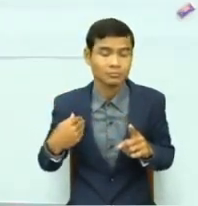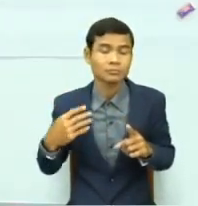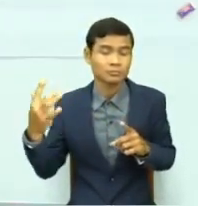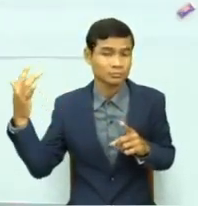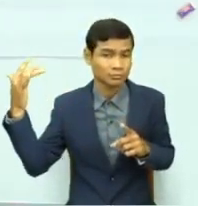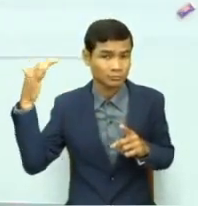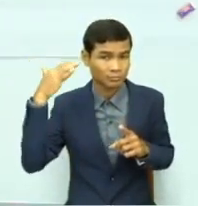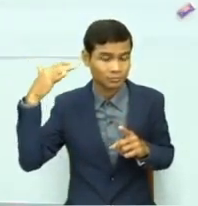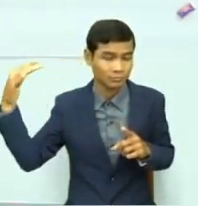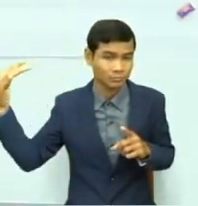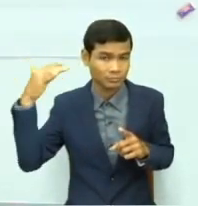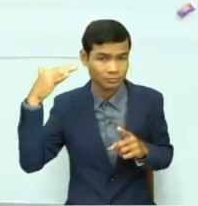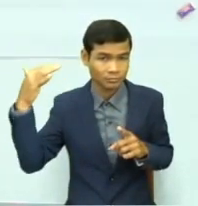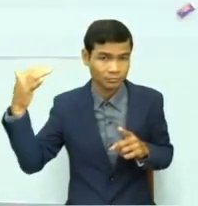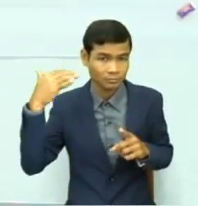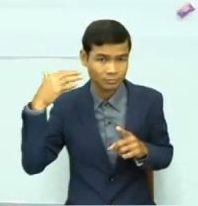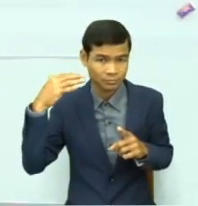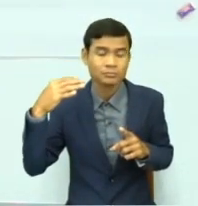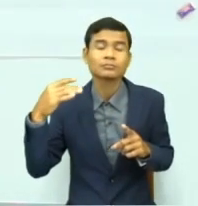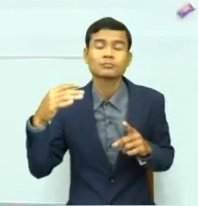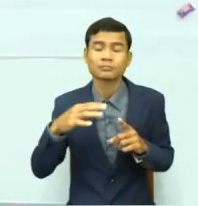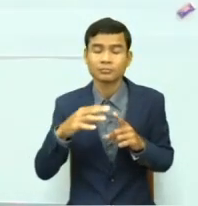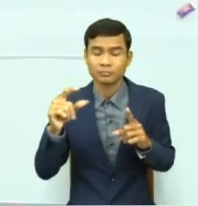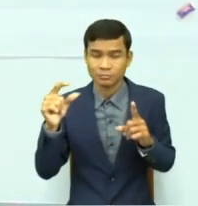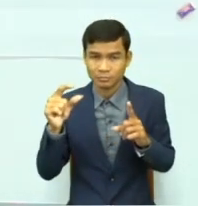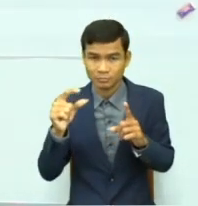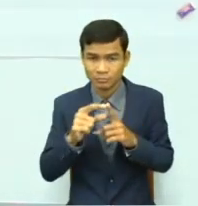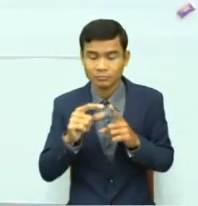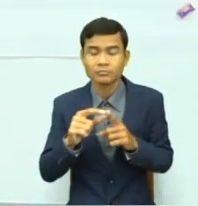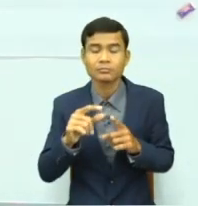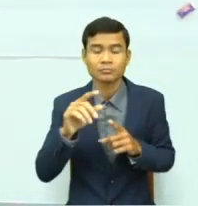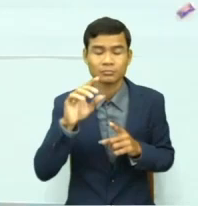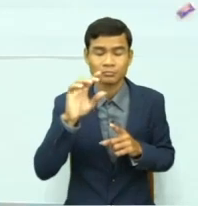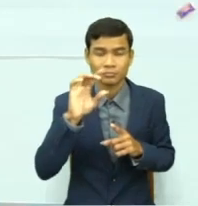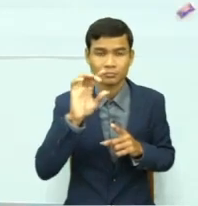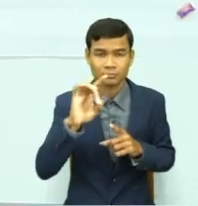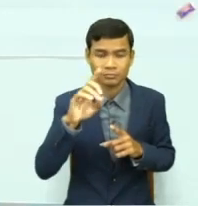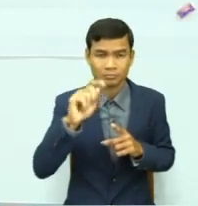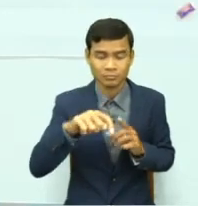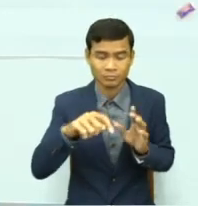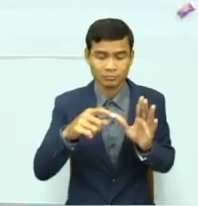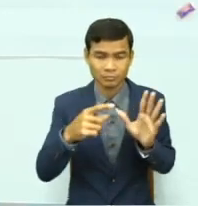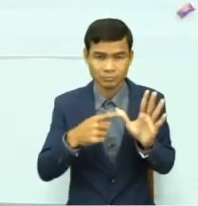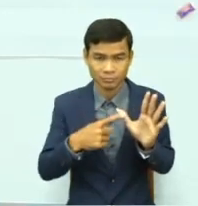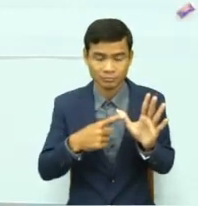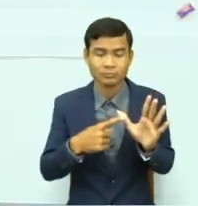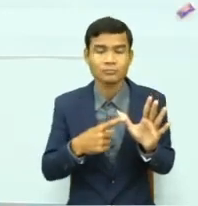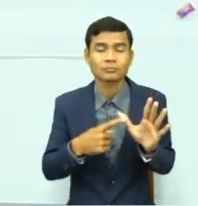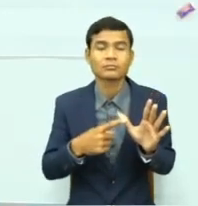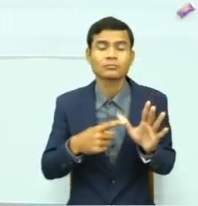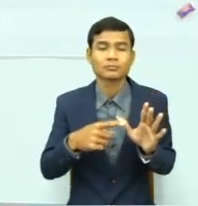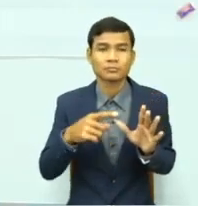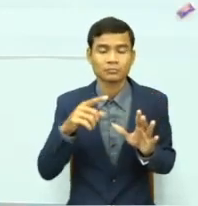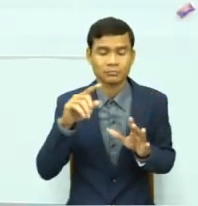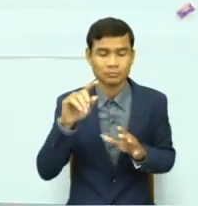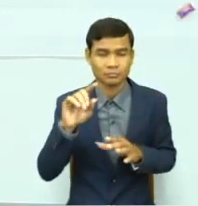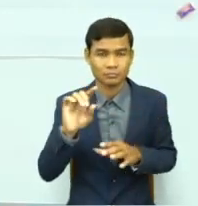priệp chàng chấm con chăm mơ tặng ạc khní ta này cừu nâng miên ở vấy xâm rạp con